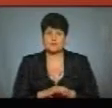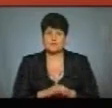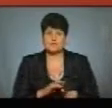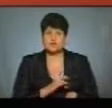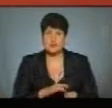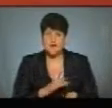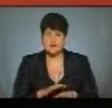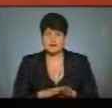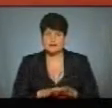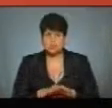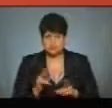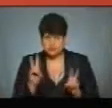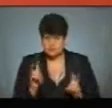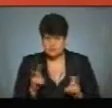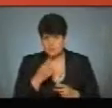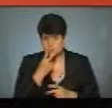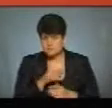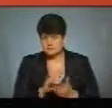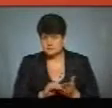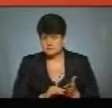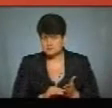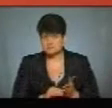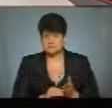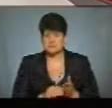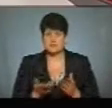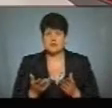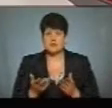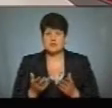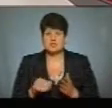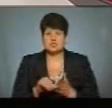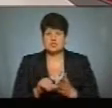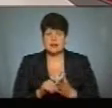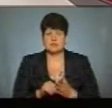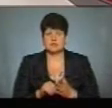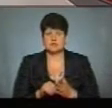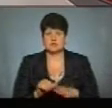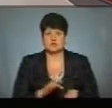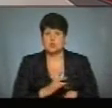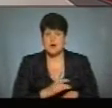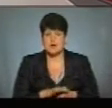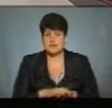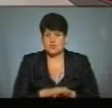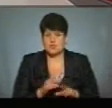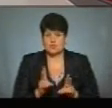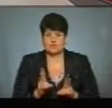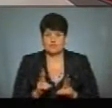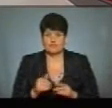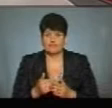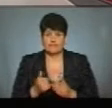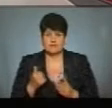Принаймні вони там не зазначені, тому відповідно вони не будуть там. Як членами «Слуги народу», відповідно